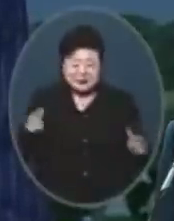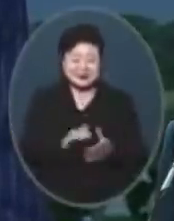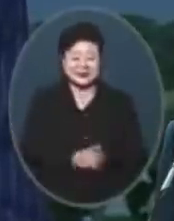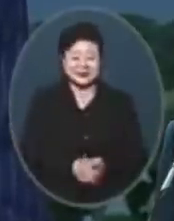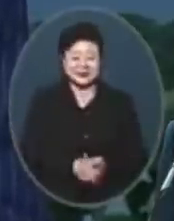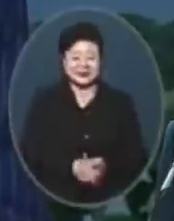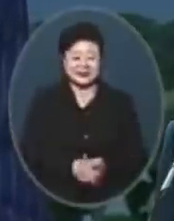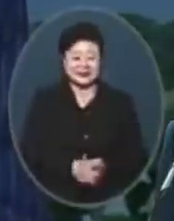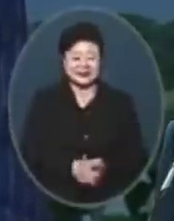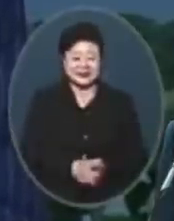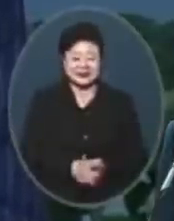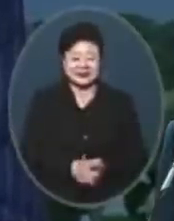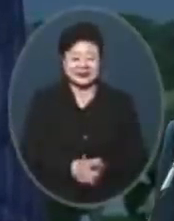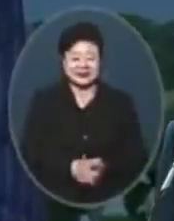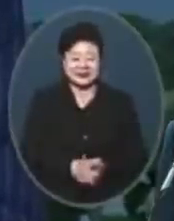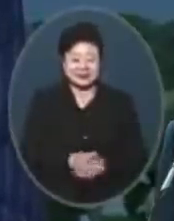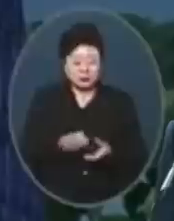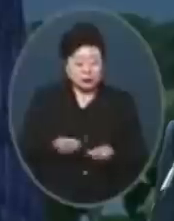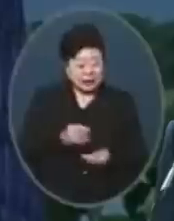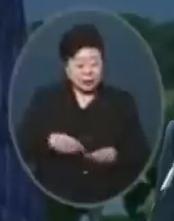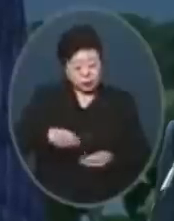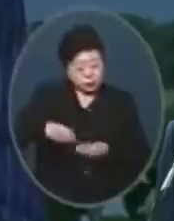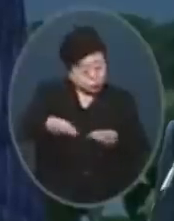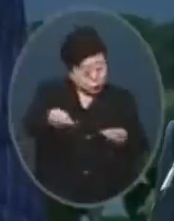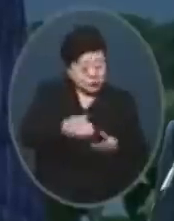않습니다. 남에게 꾸어줄 줄에도 꾸지 않습니다.